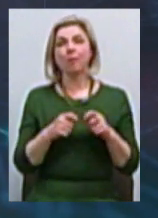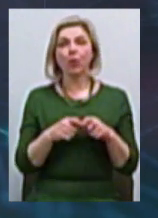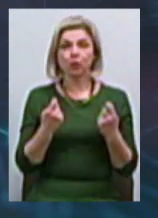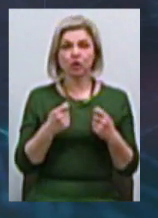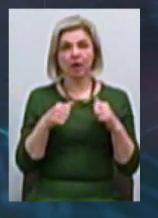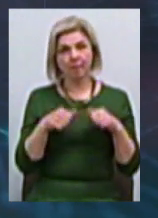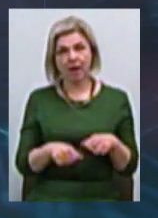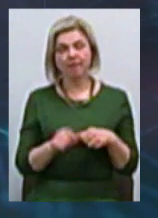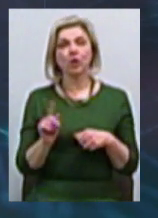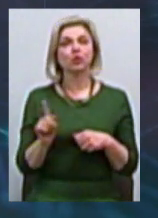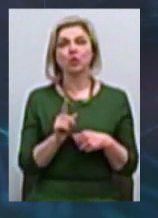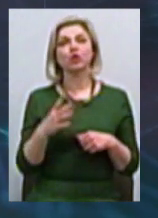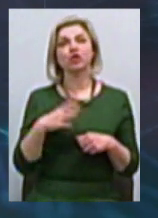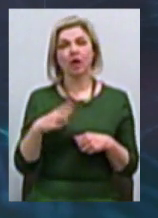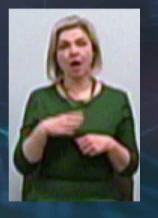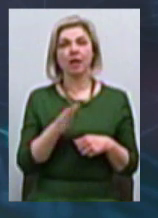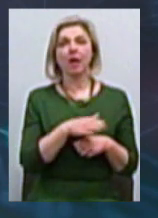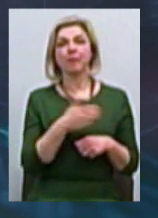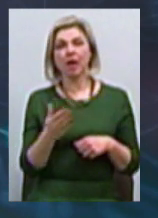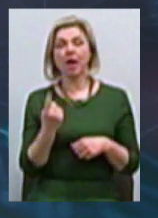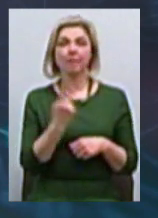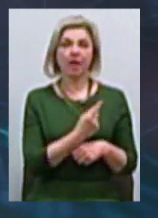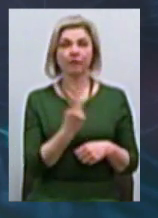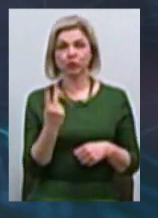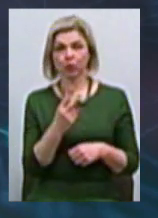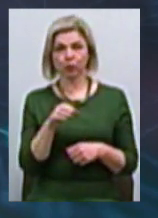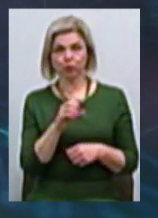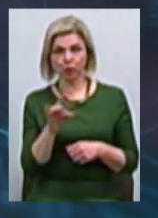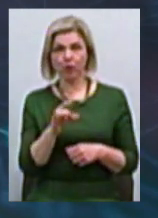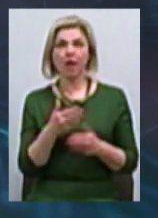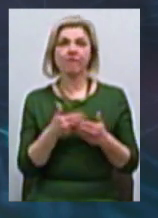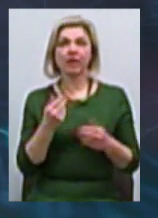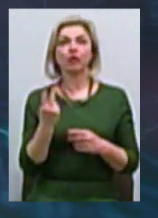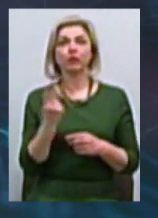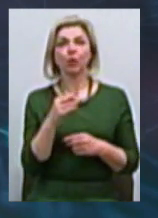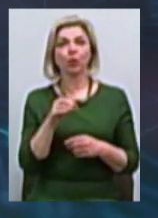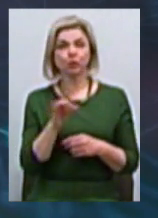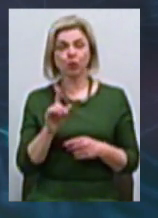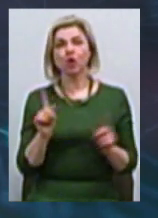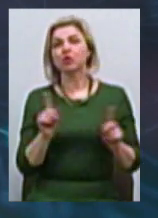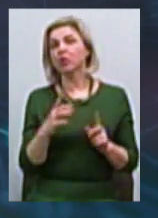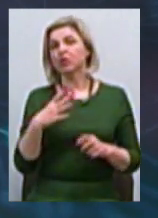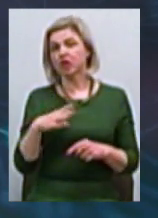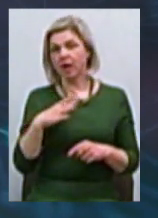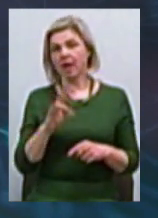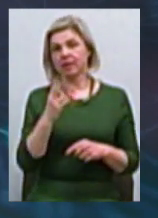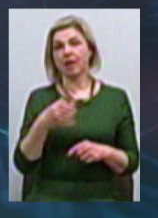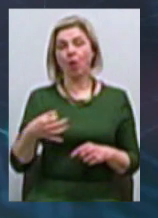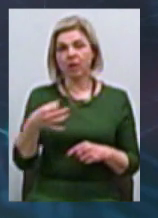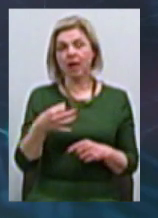чекати проміжку між першим і другим туром та від другого туру, про те, чого чекати, в принципі, миколаївцям і